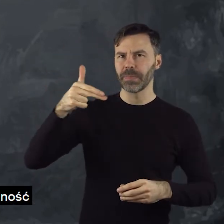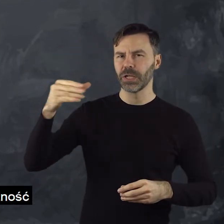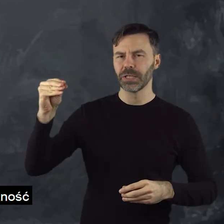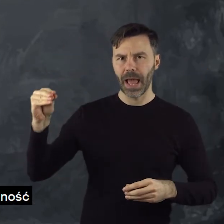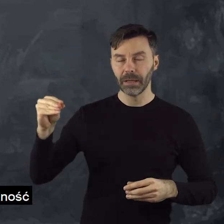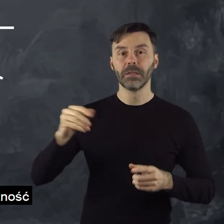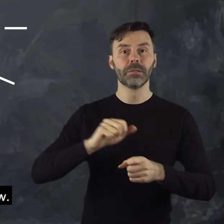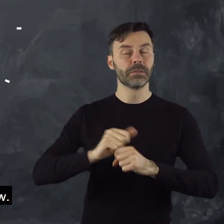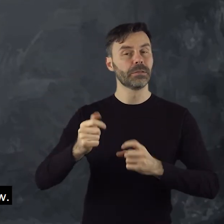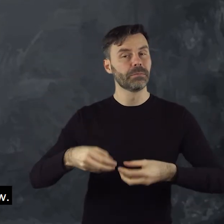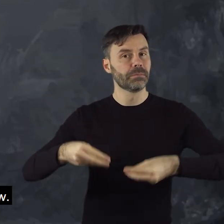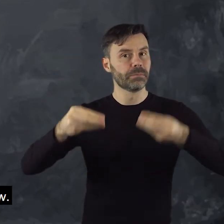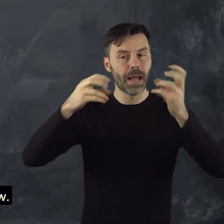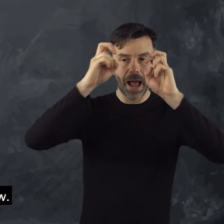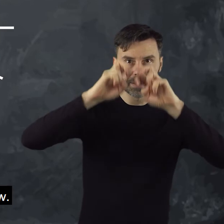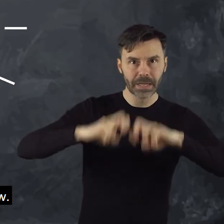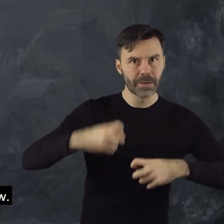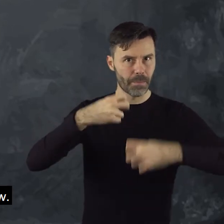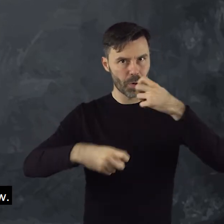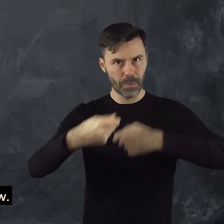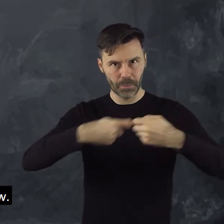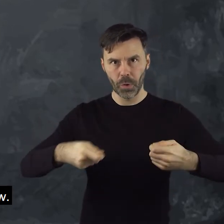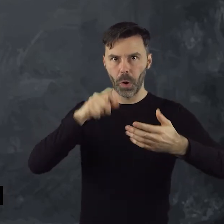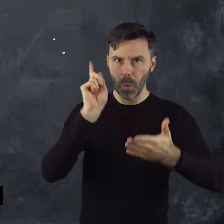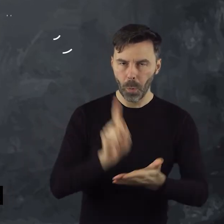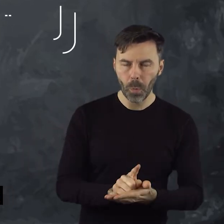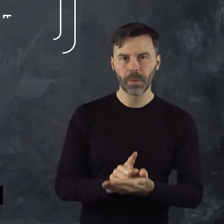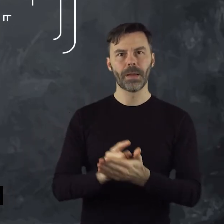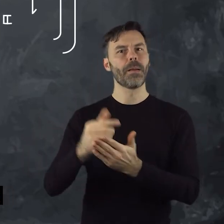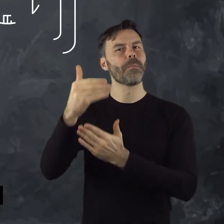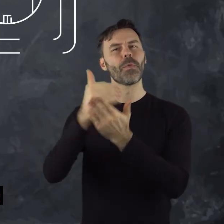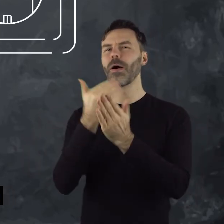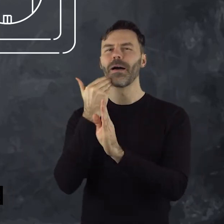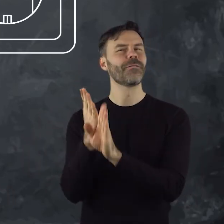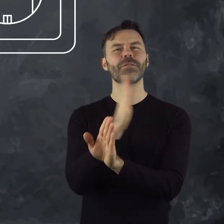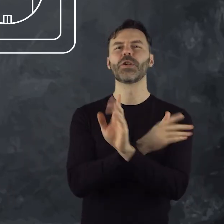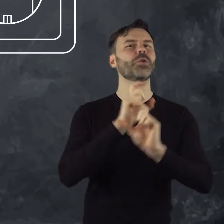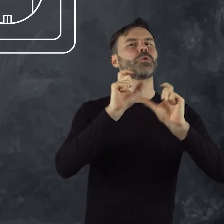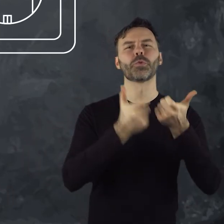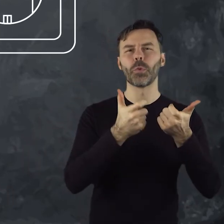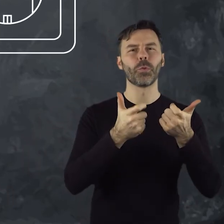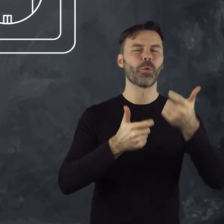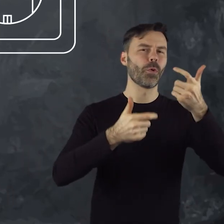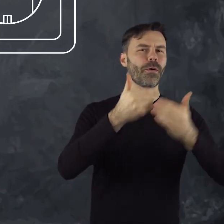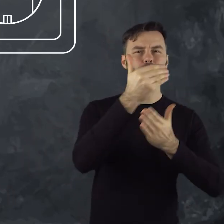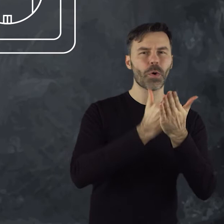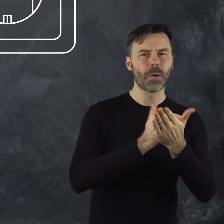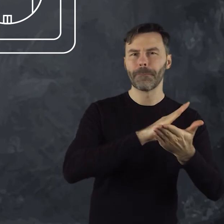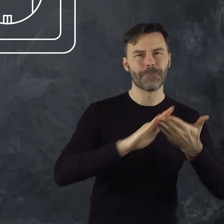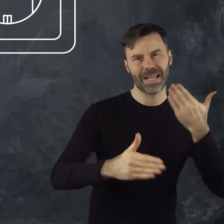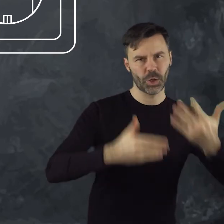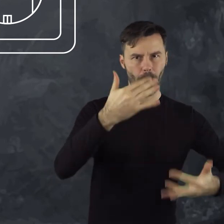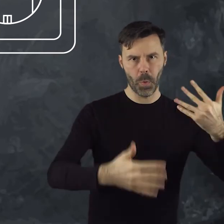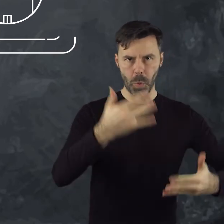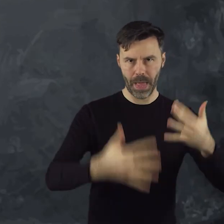algorytmiczne podnosi umiejętność analizowania i rozwiązywania problemów. Wstępem do nauki programowania jest programowanie unplugged,